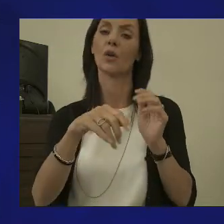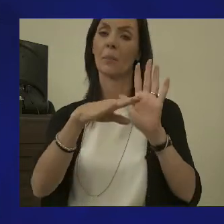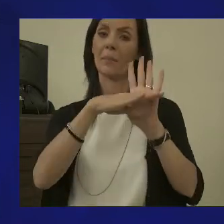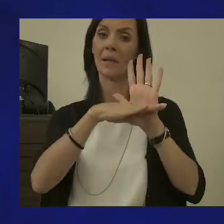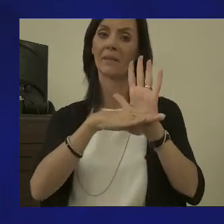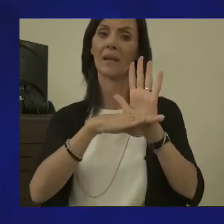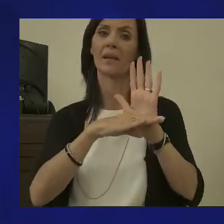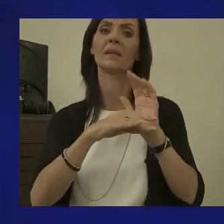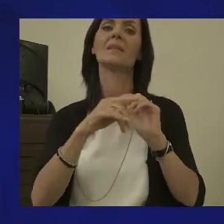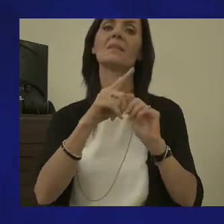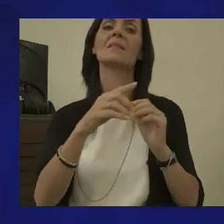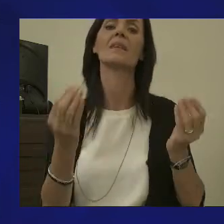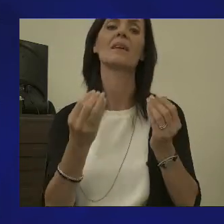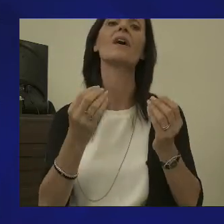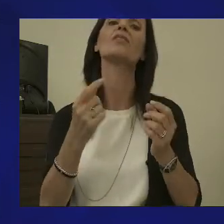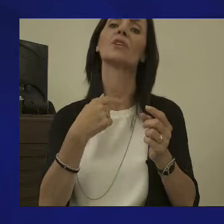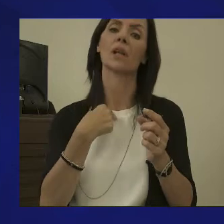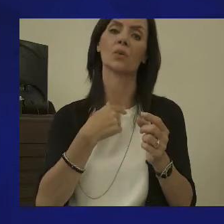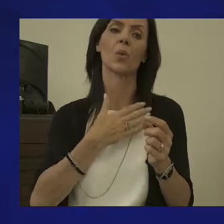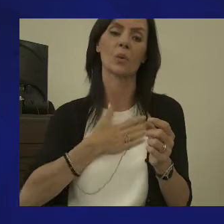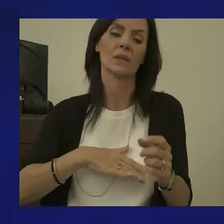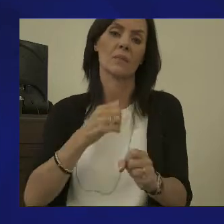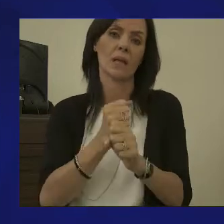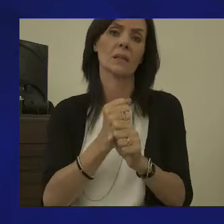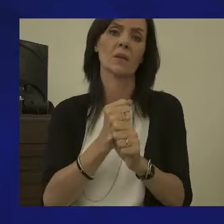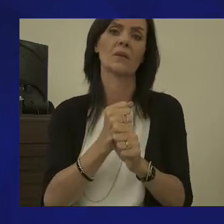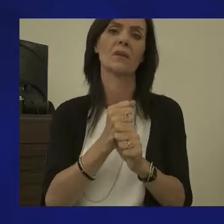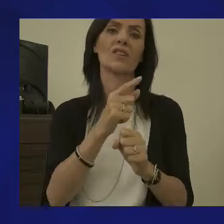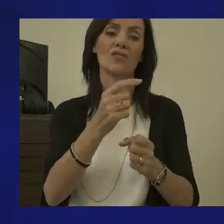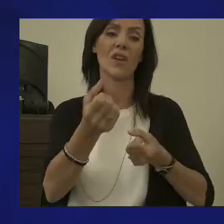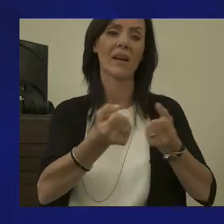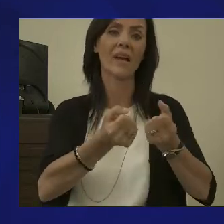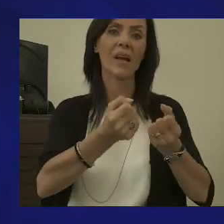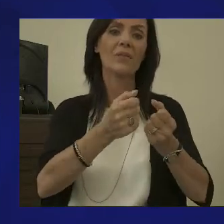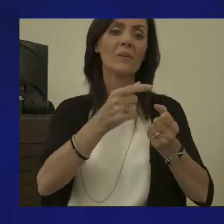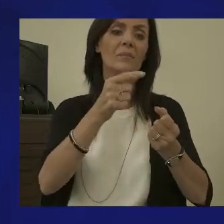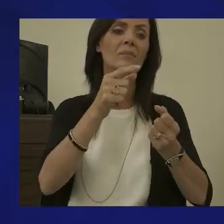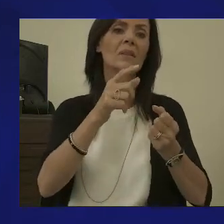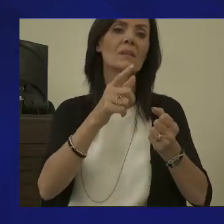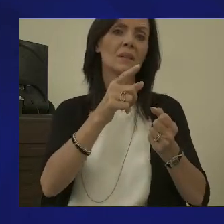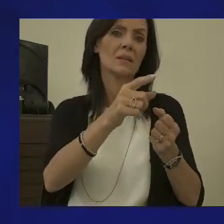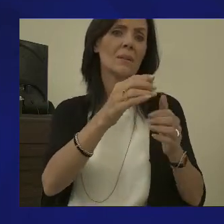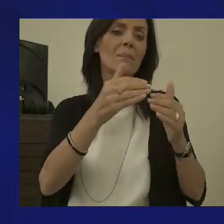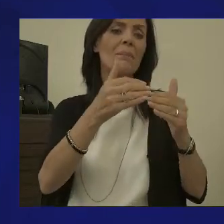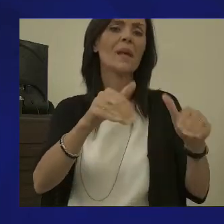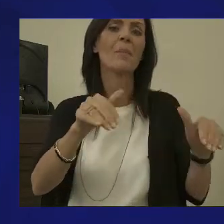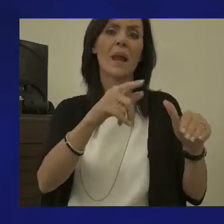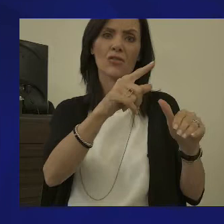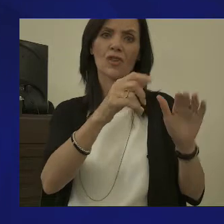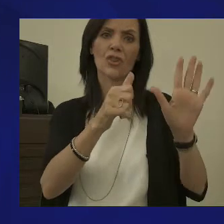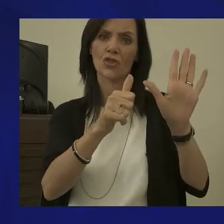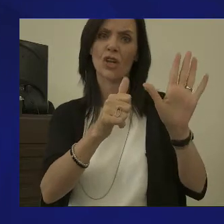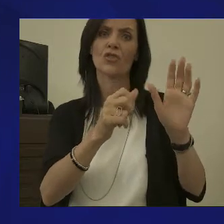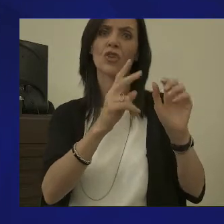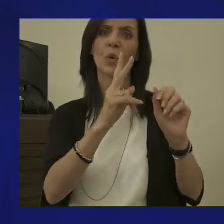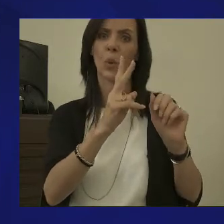ביתר, זה דבר שאנחנו מזמן רוצים ליישם אותו. ברגע שהרכבים יוצאים ממגבלה של 6 קוב, לא נראה את מה שאנחנו רואים היום